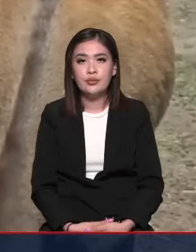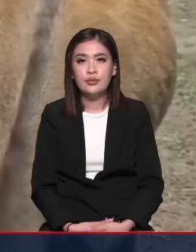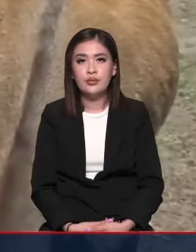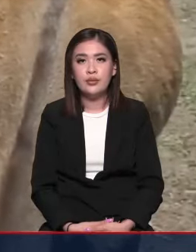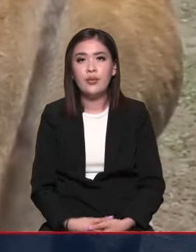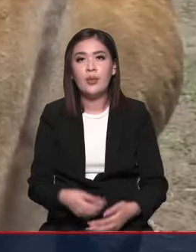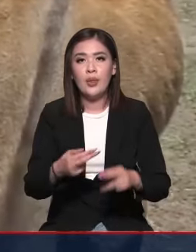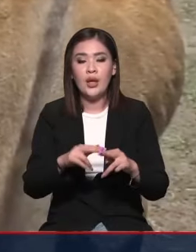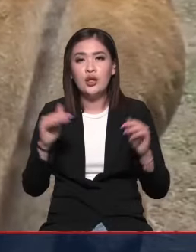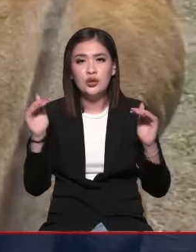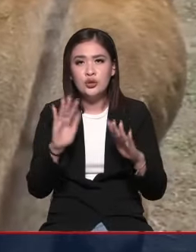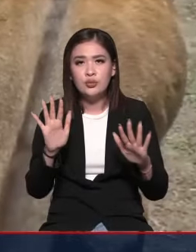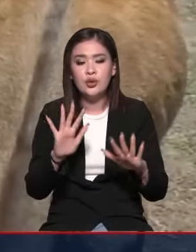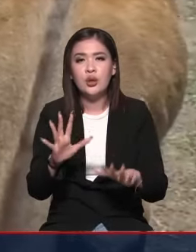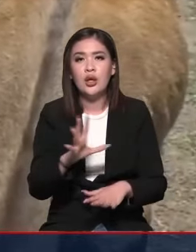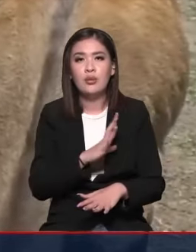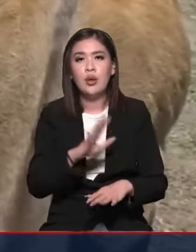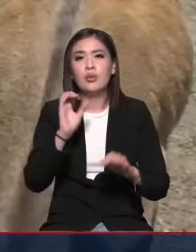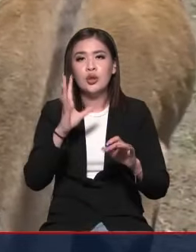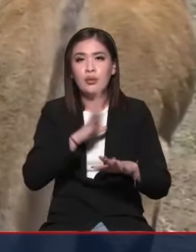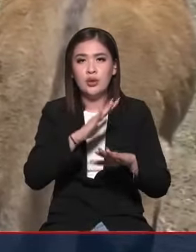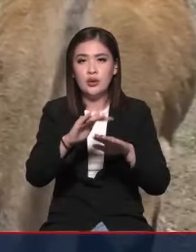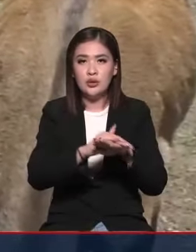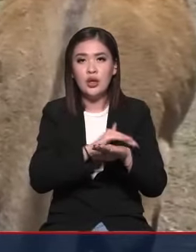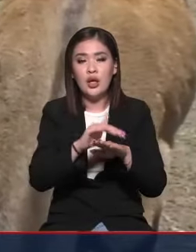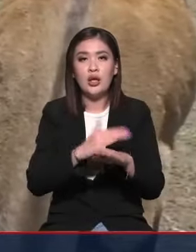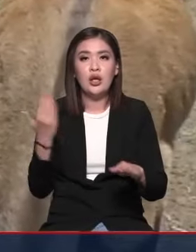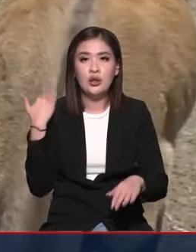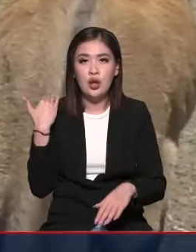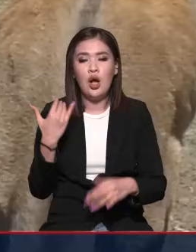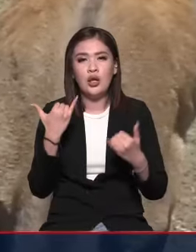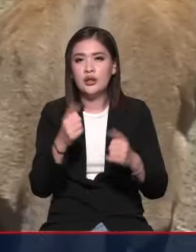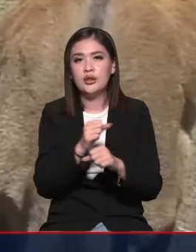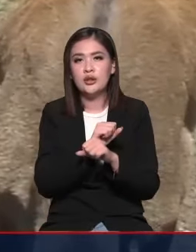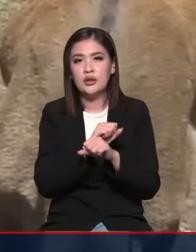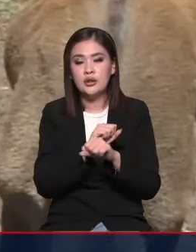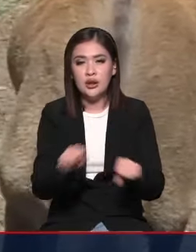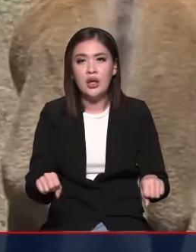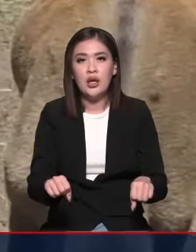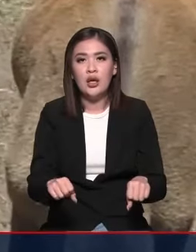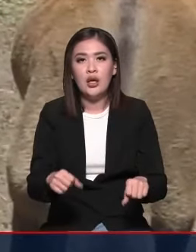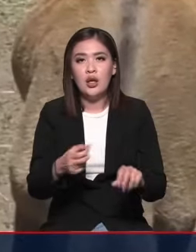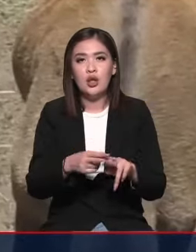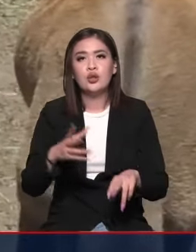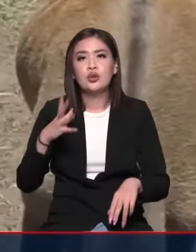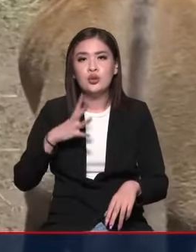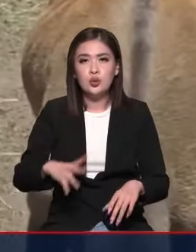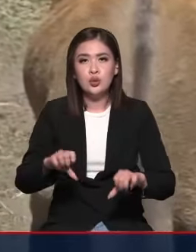Бұзауына тиіспеу керек екен бөлгеді. Бірінші келгенде сипалап ішеді, алмай қояды екен, болмайды екен. Сол суыққа төзімді